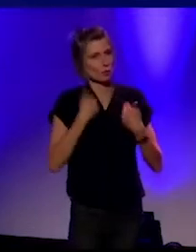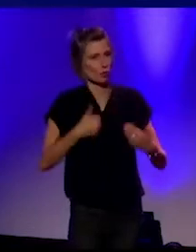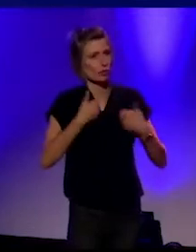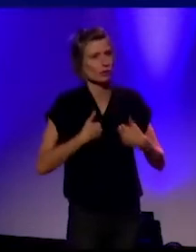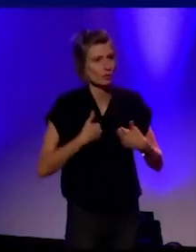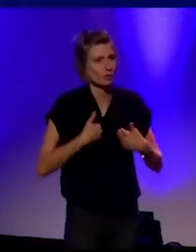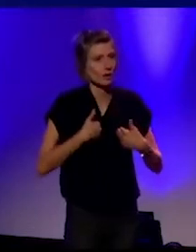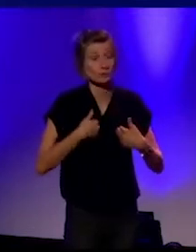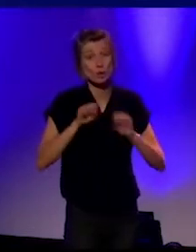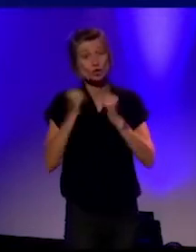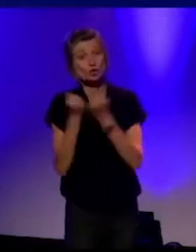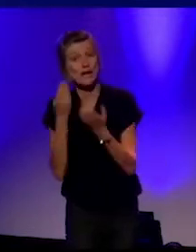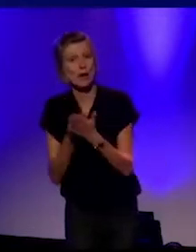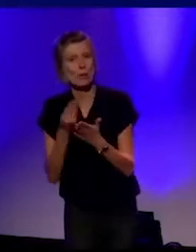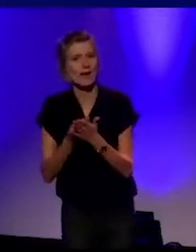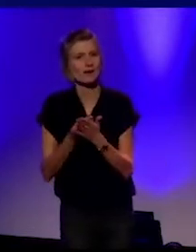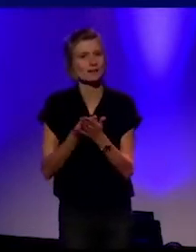diversiteit, duurzaamheid en solidariteit.